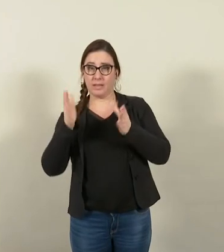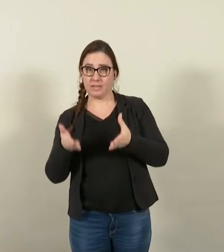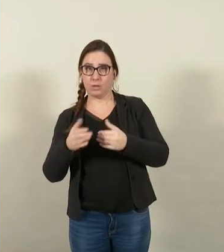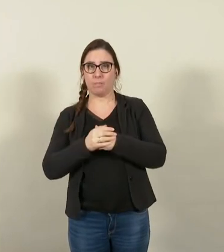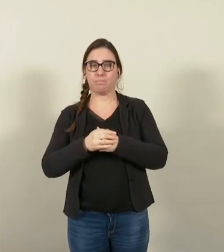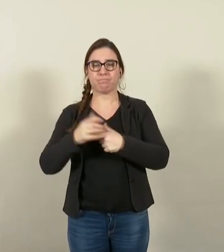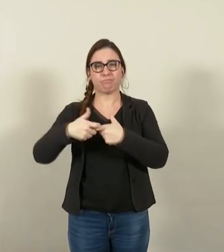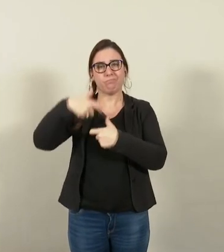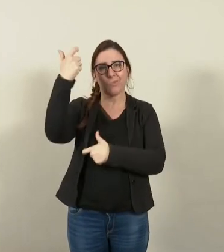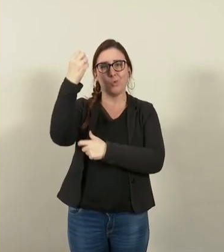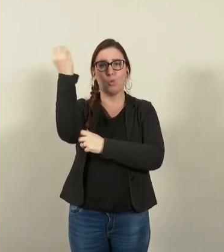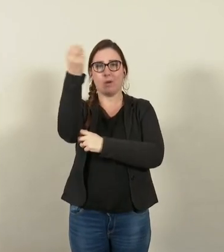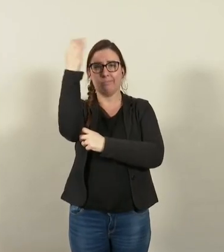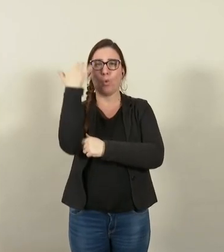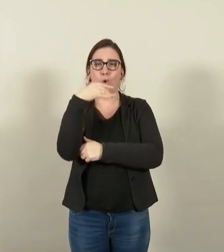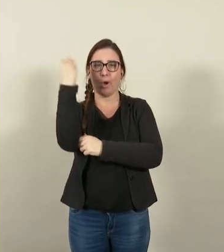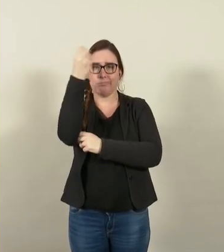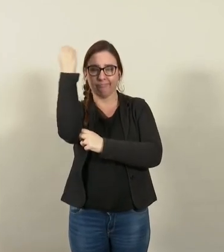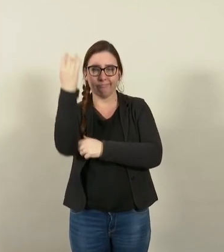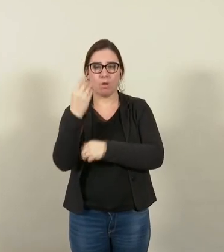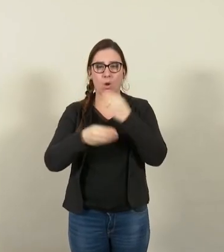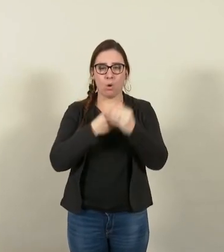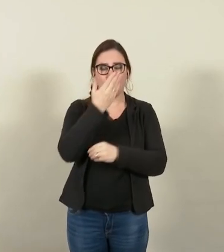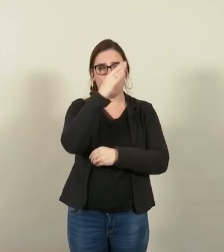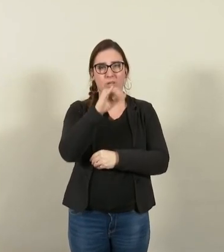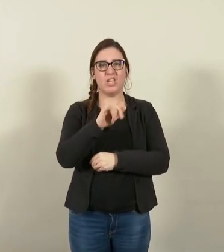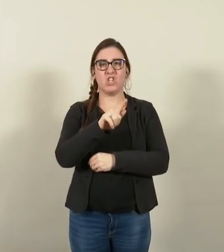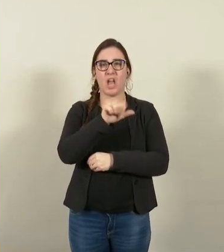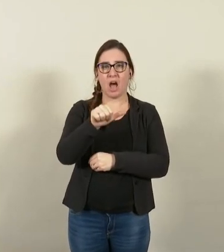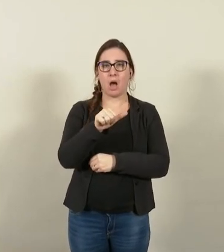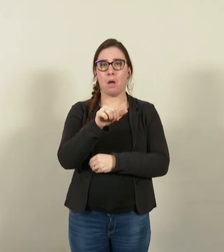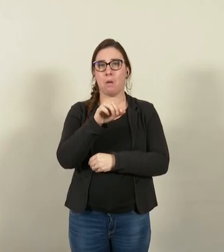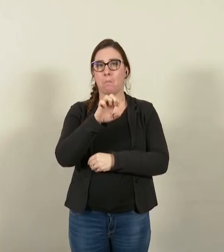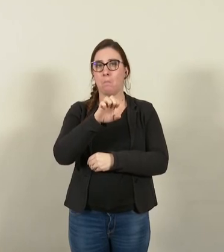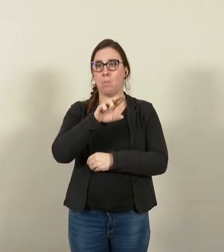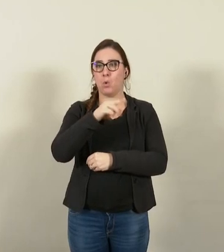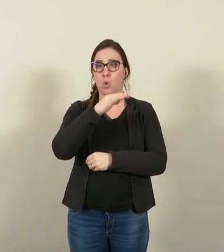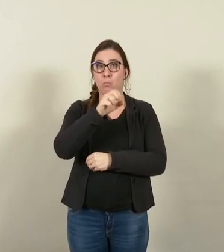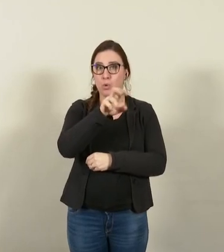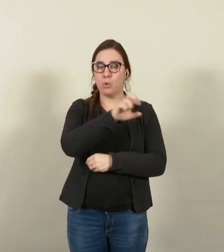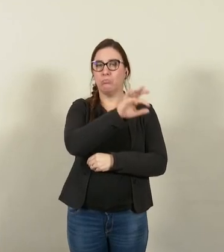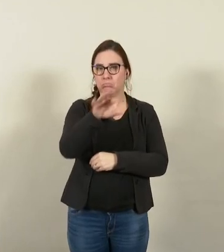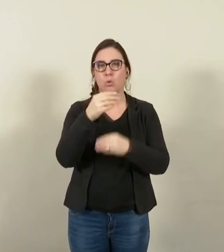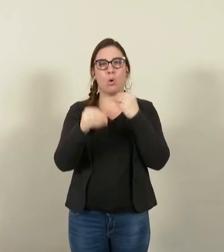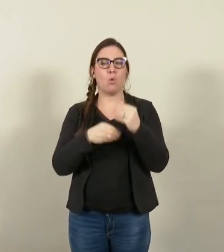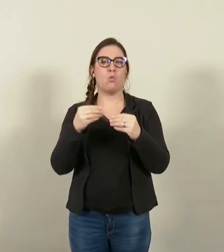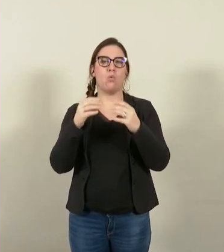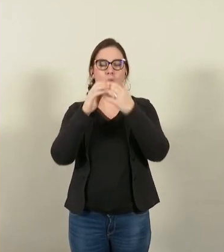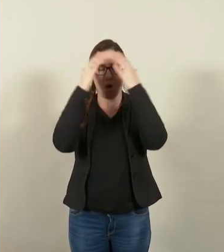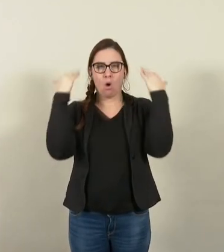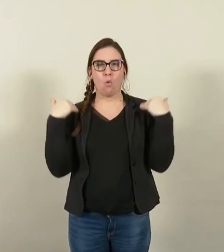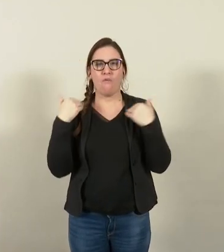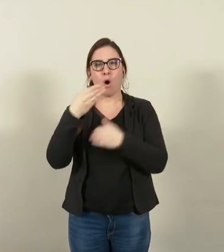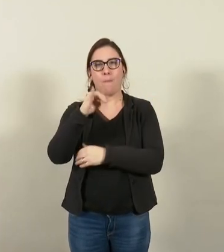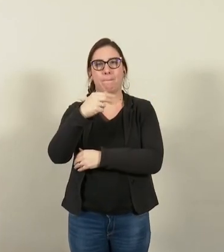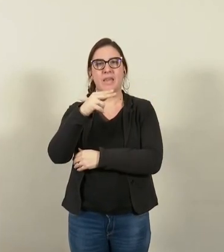tour Perrée la réhabilitation des anciens sites de le mieux et l'IGA le Couvent des Minimes et bien d'autres quelle que soit la méthode